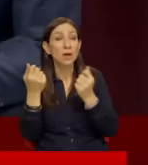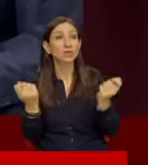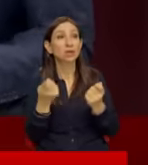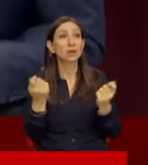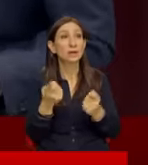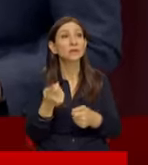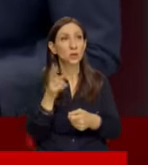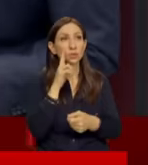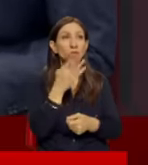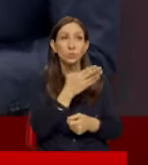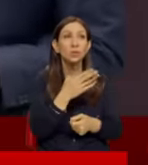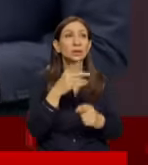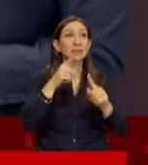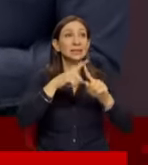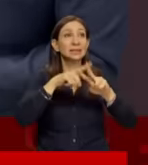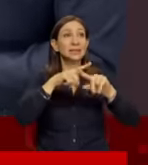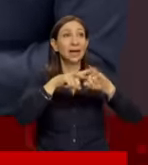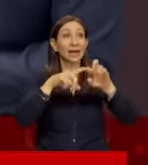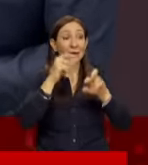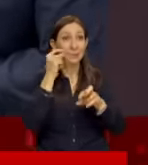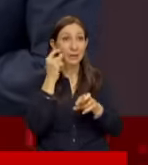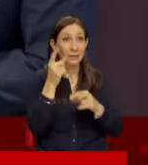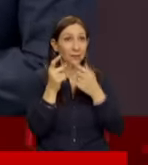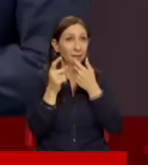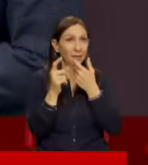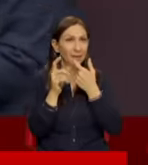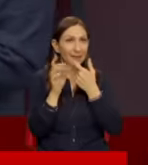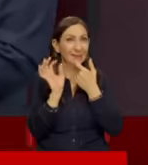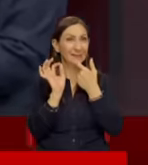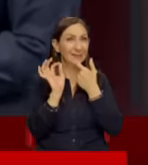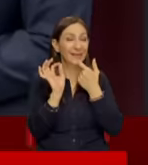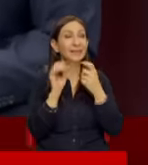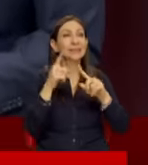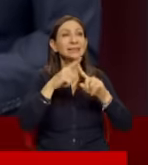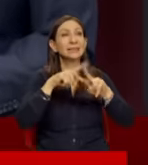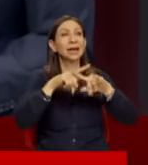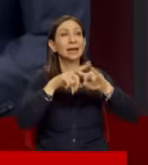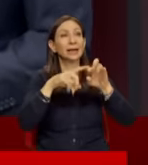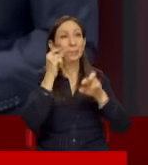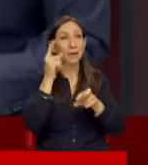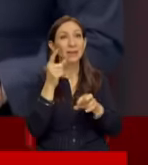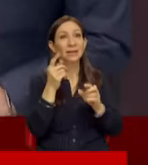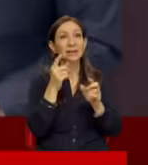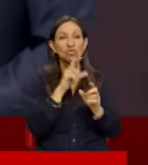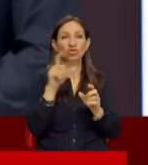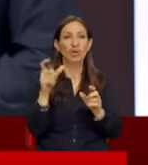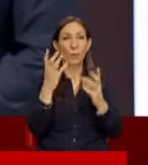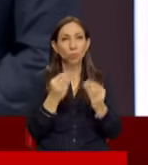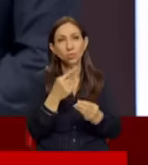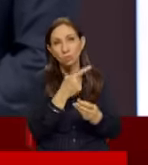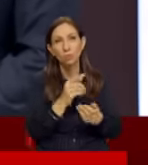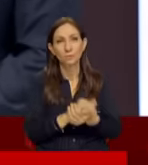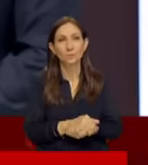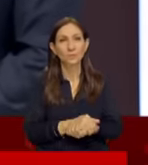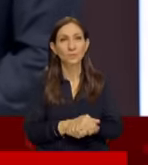çalıştılar. İşte sonuç bu. Tahir Büyük Akın'dı galiba değil evet. mi? Tahir Büyük Akın'a yanıt olmuştuk bu